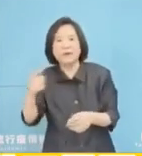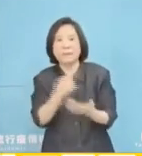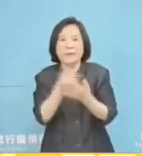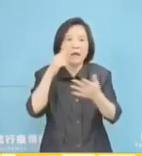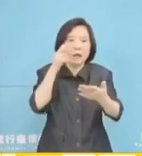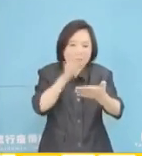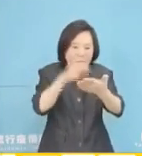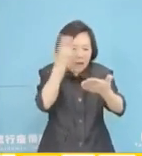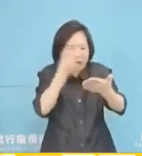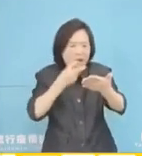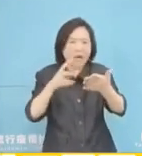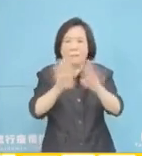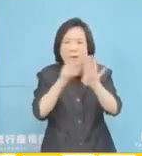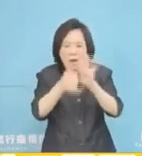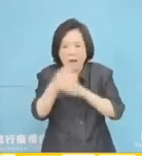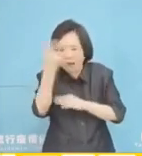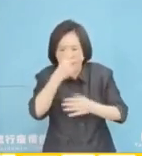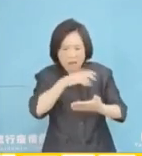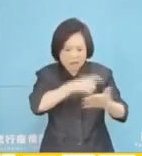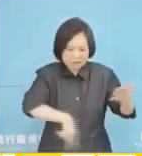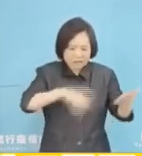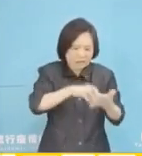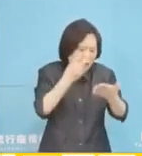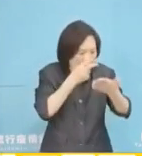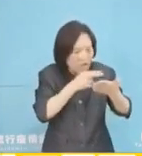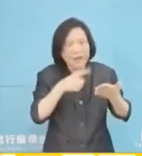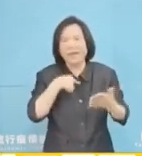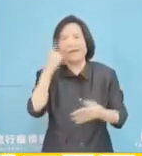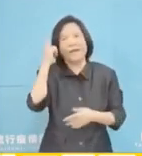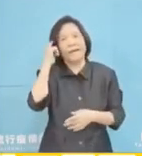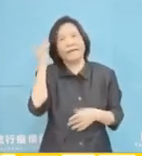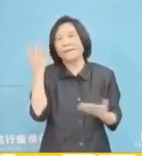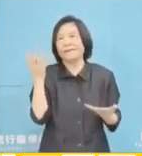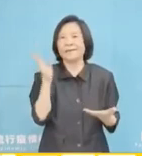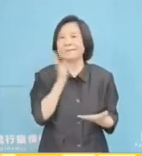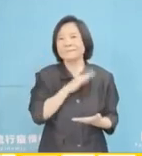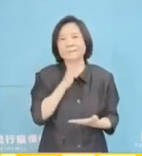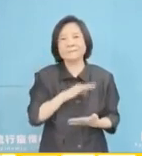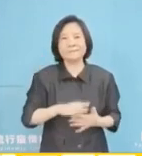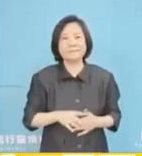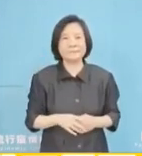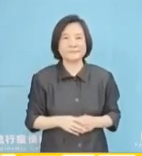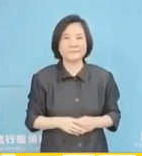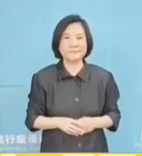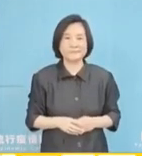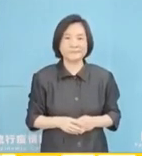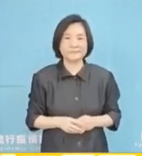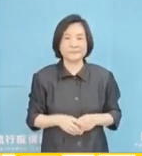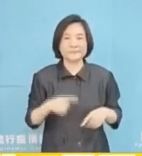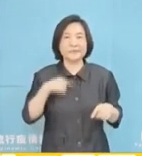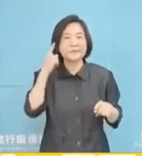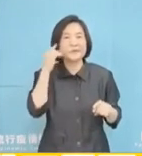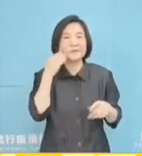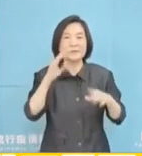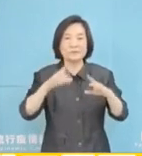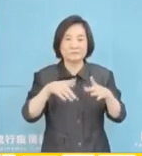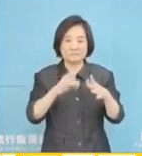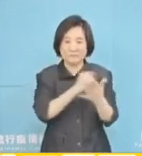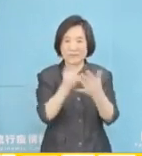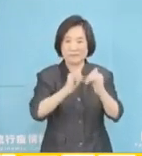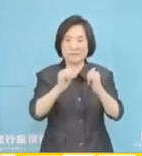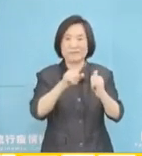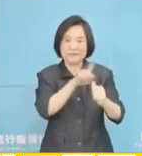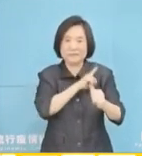在市场的门口检查身份证？所以有时候这样的那个诉诸国民的素